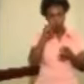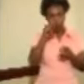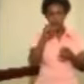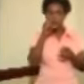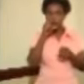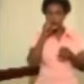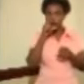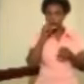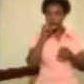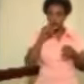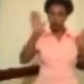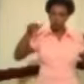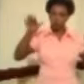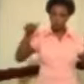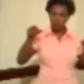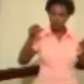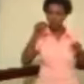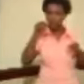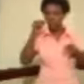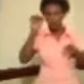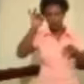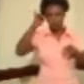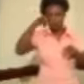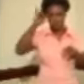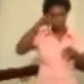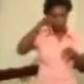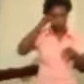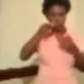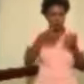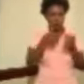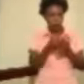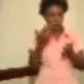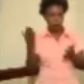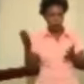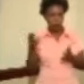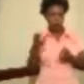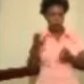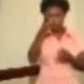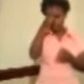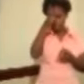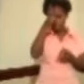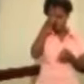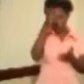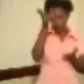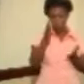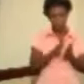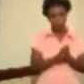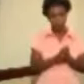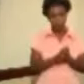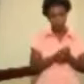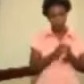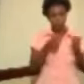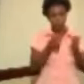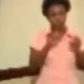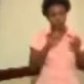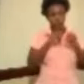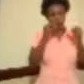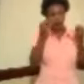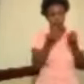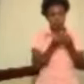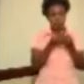d'héritage-là. Donc, le membrement fictif, là, voulait dire que paysan, il conservait le titre de propriété, mais il fait une sorte d'association, un